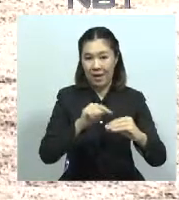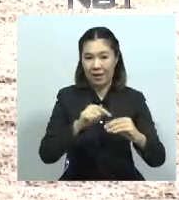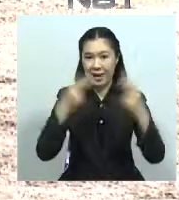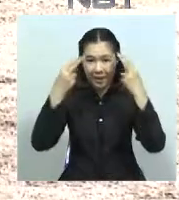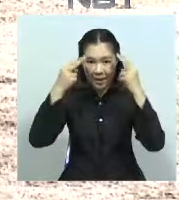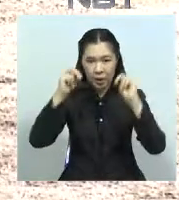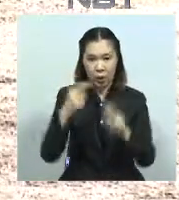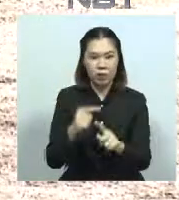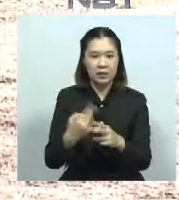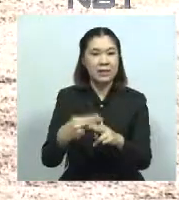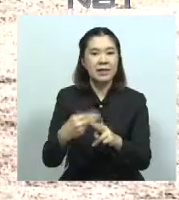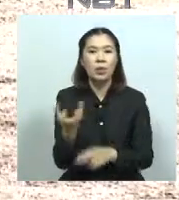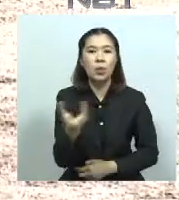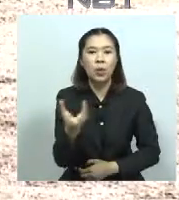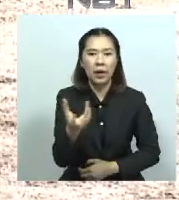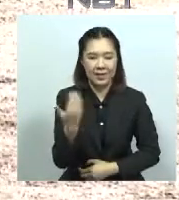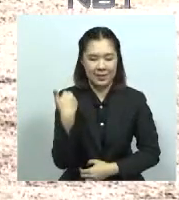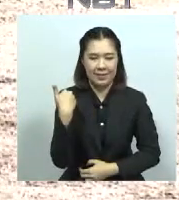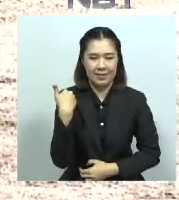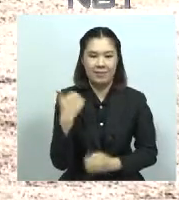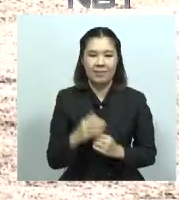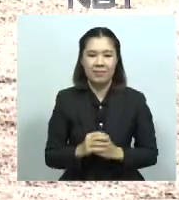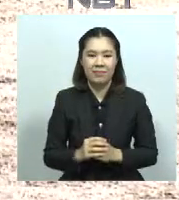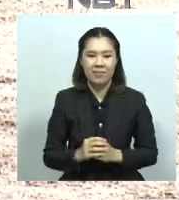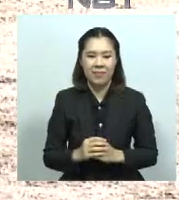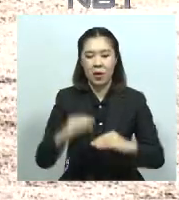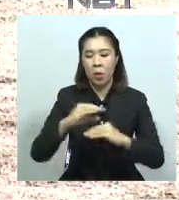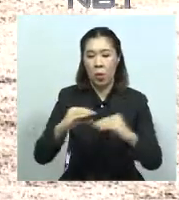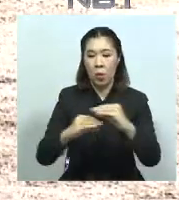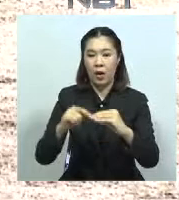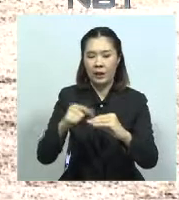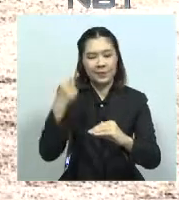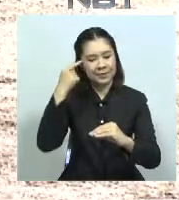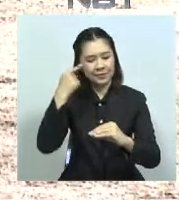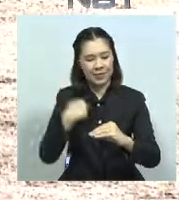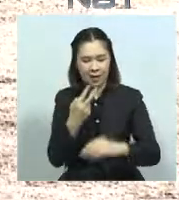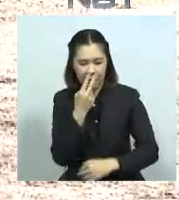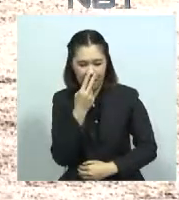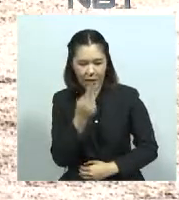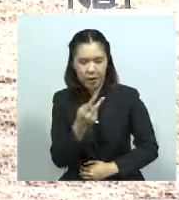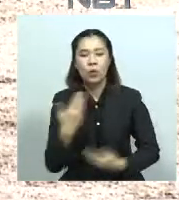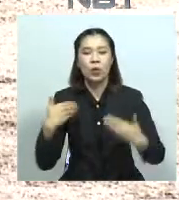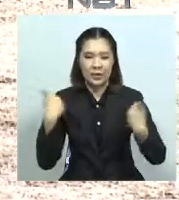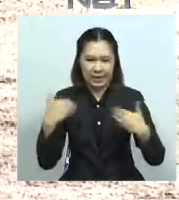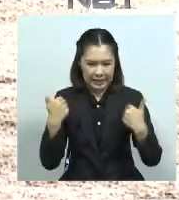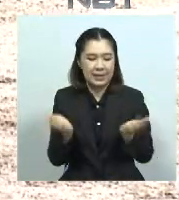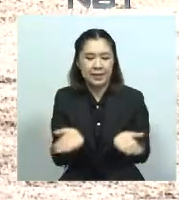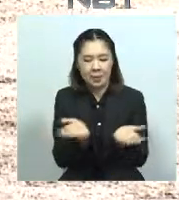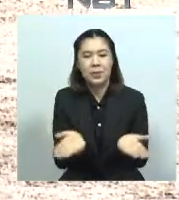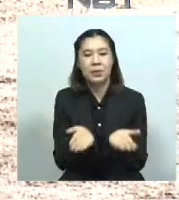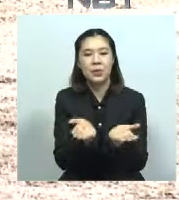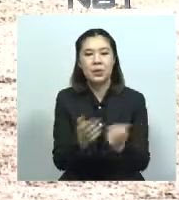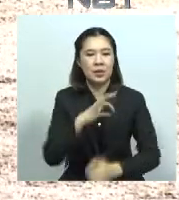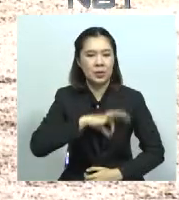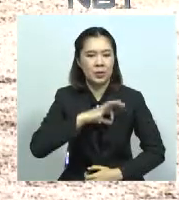ท่านมีโครงการนะนายกปิตพบเชยชำเนี่ยท่านมีโครงการนี้มาพี่ก็เลยแบบยินดีอ่ะที่สนับสนุนก็รู้สึ